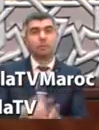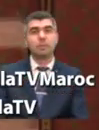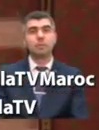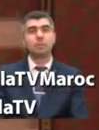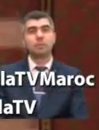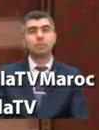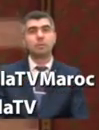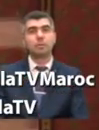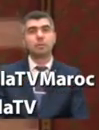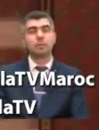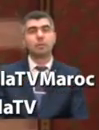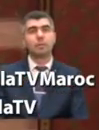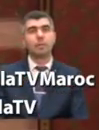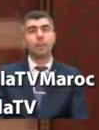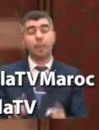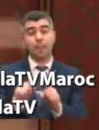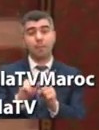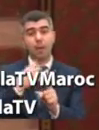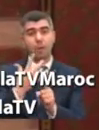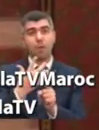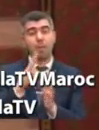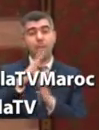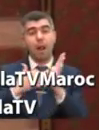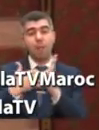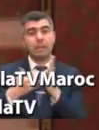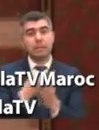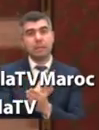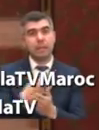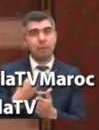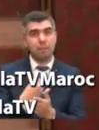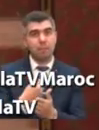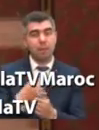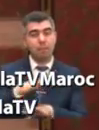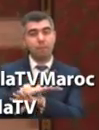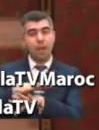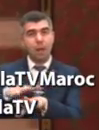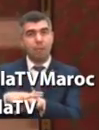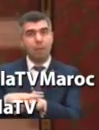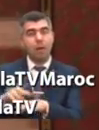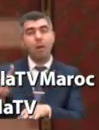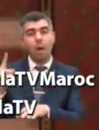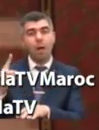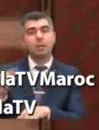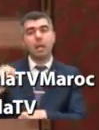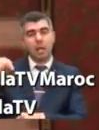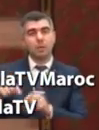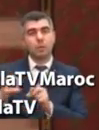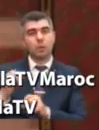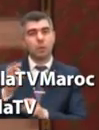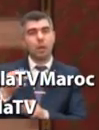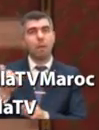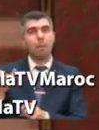راني المغناطيسي، وفي الخريطه الصحيه كل مستشفى جهوي خصو يكون عنده هذه الاليه هذه اللي مهمه